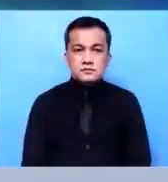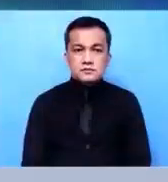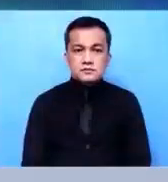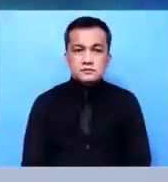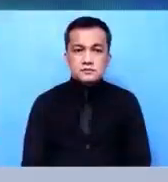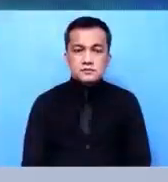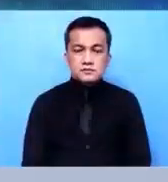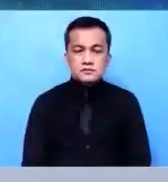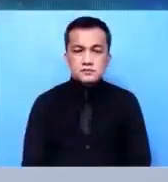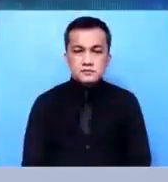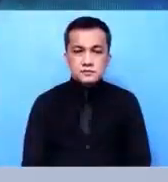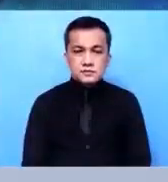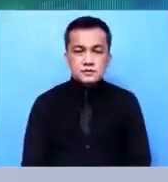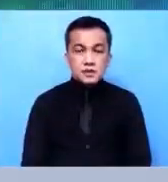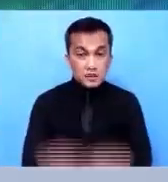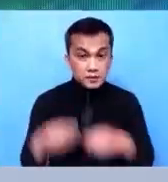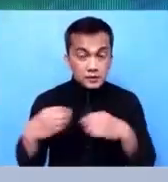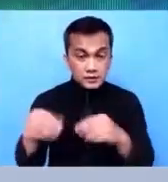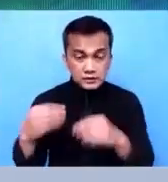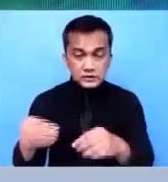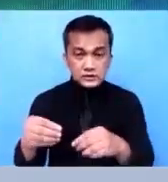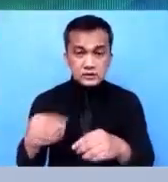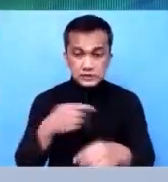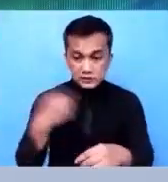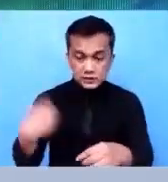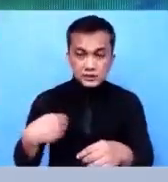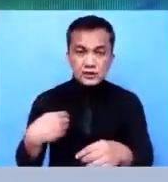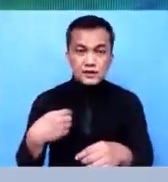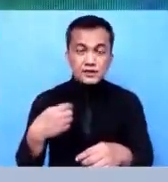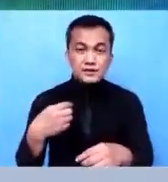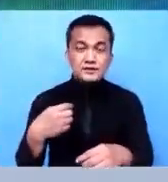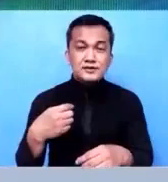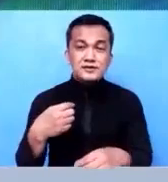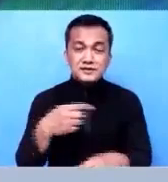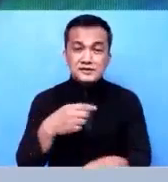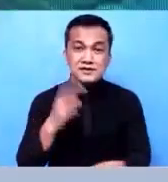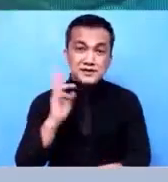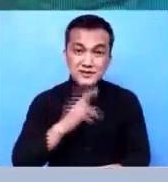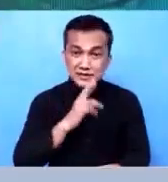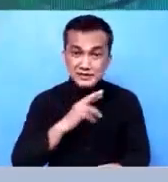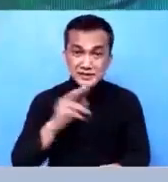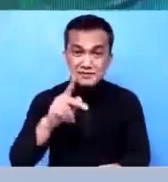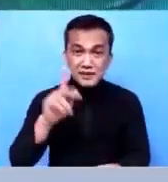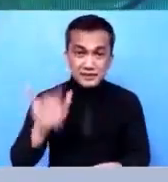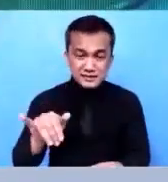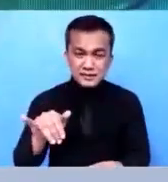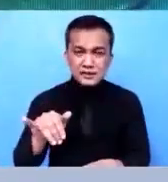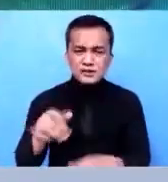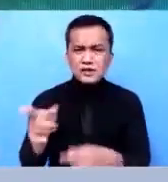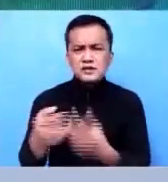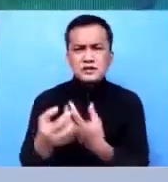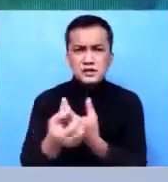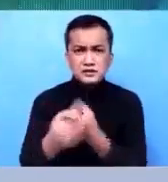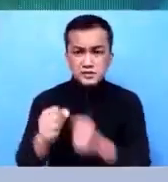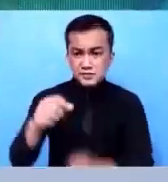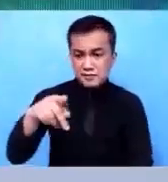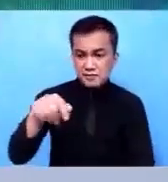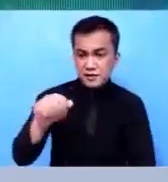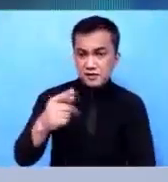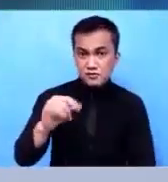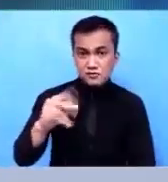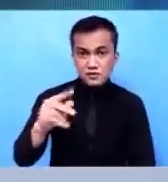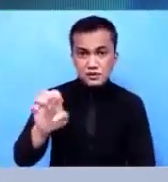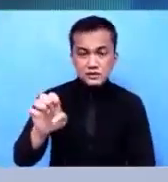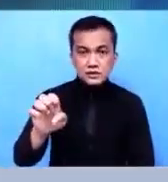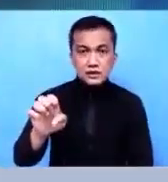Ibebenta na sana sa mga Chinese restaurant sa Pasay ang ilang nasagip na pangolin na nahuli pa raw sa Palawan.